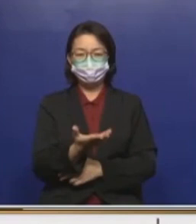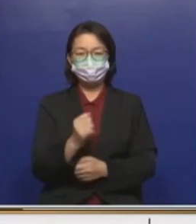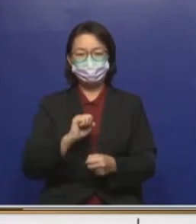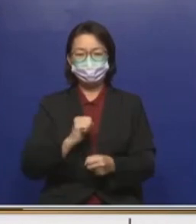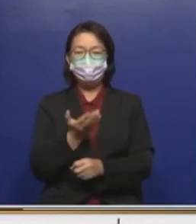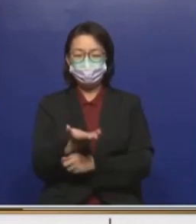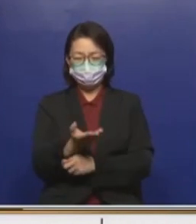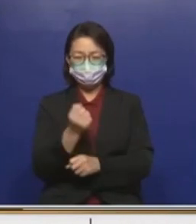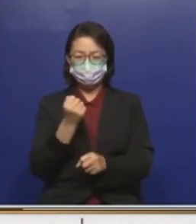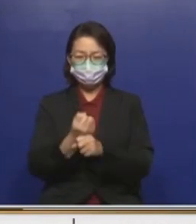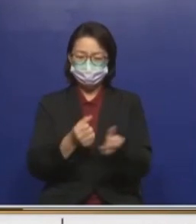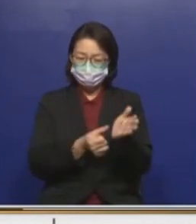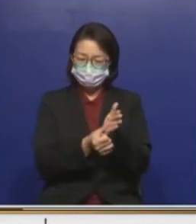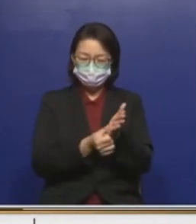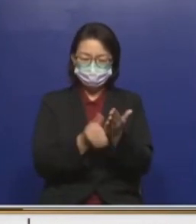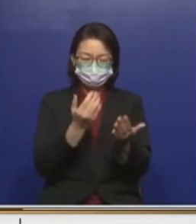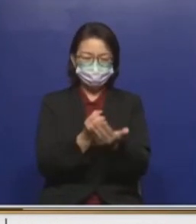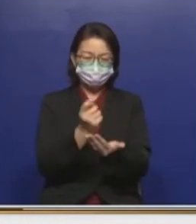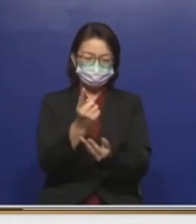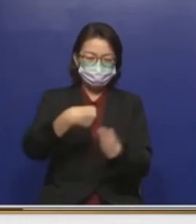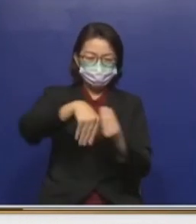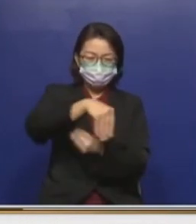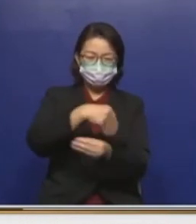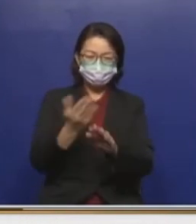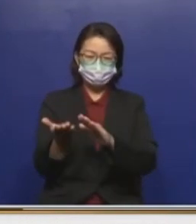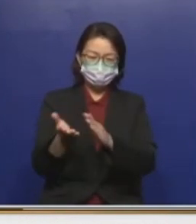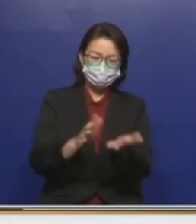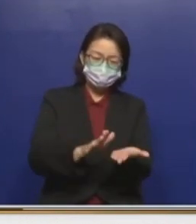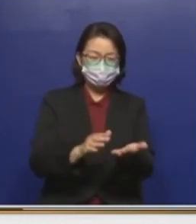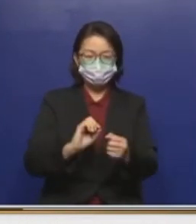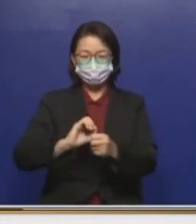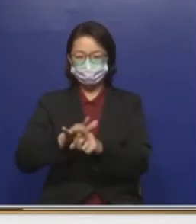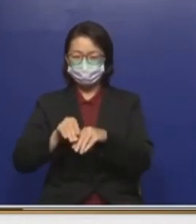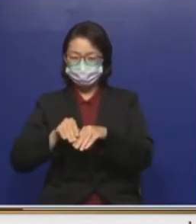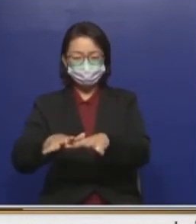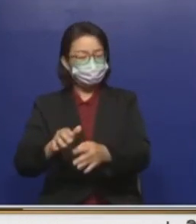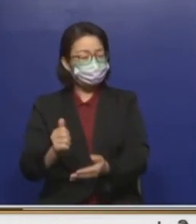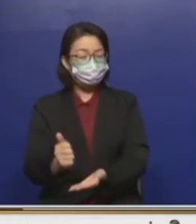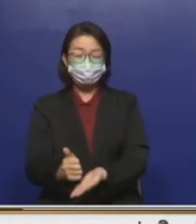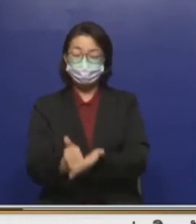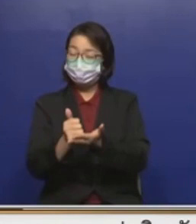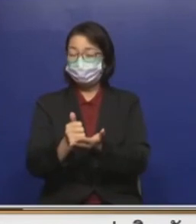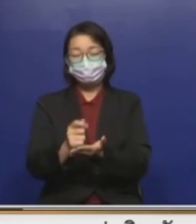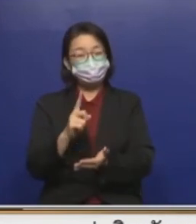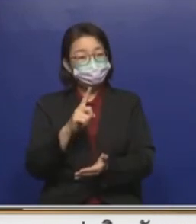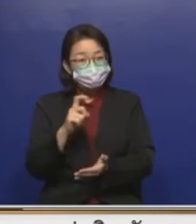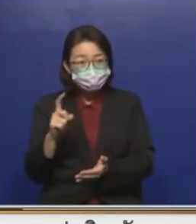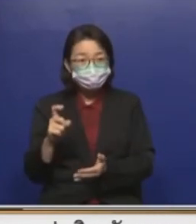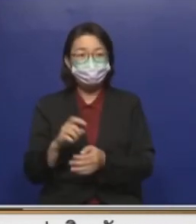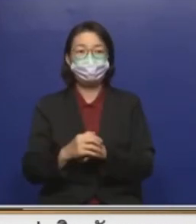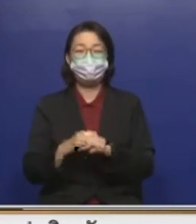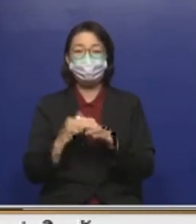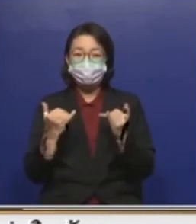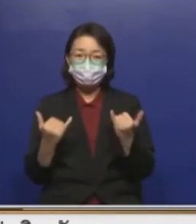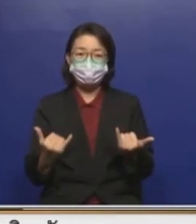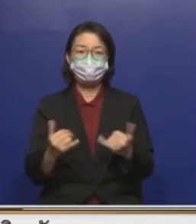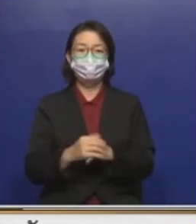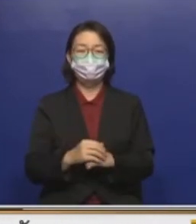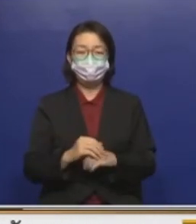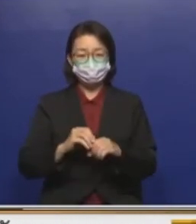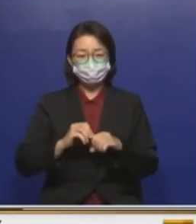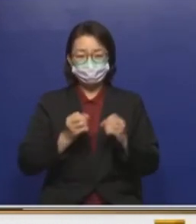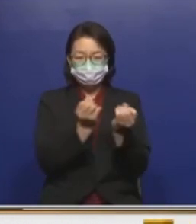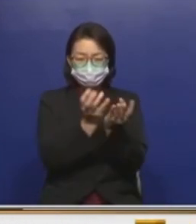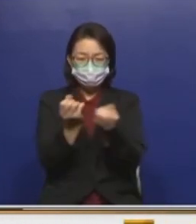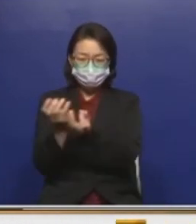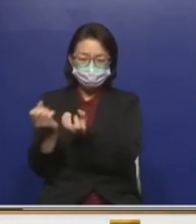การแก้ปัญหาเศรษฐกิจและการแก้ปัญหาการแพร่ระบาดของโควิด-19ของรัฐบาลในวันนี้ได้ส่งผลกระทบอย่างม